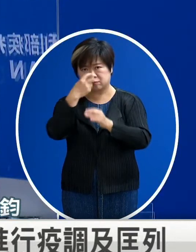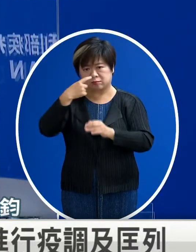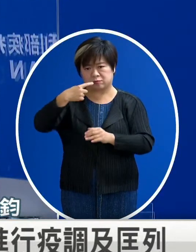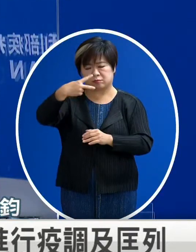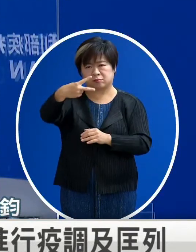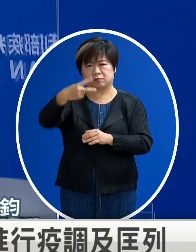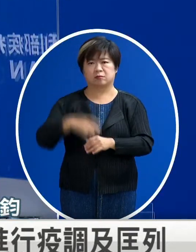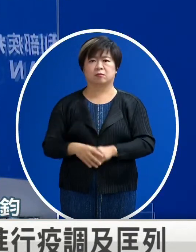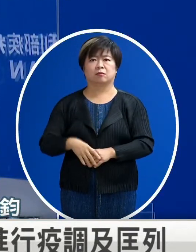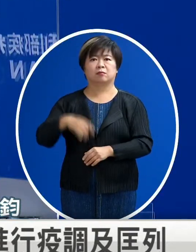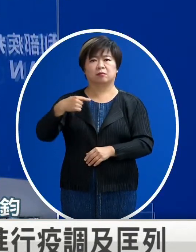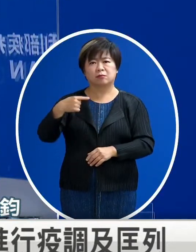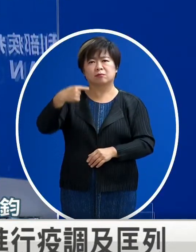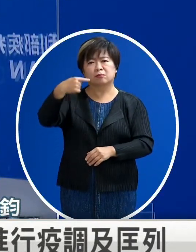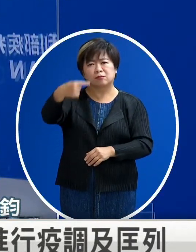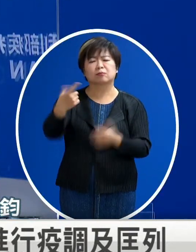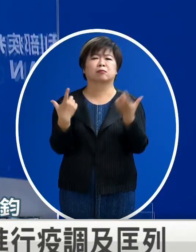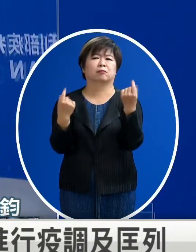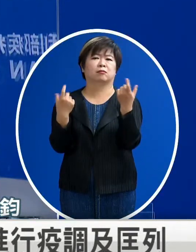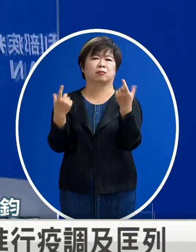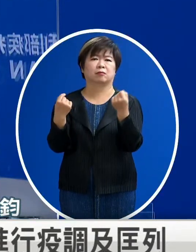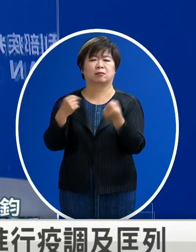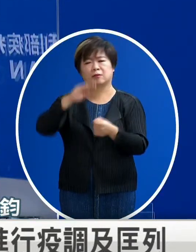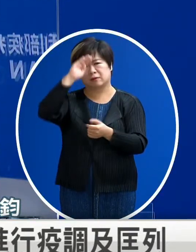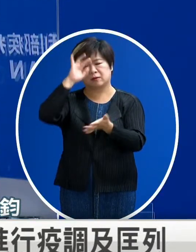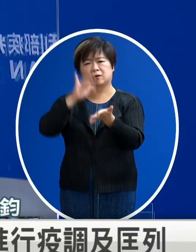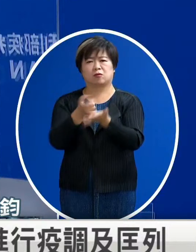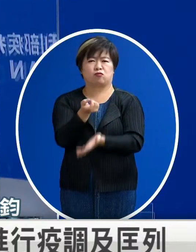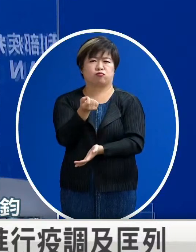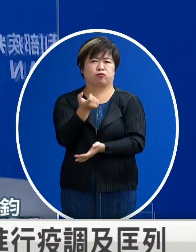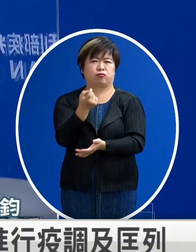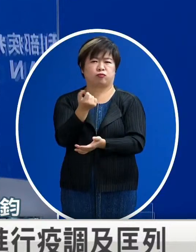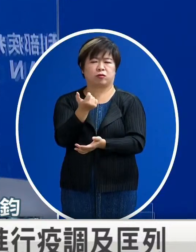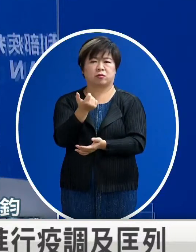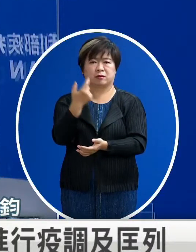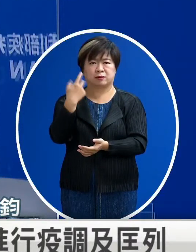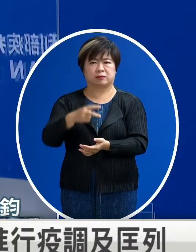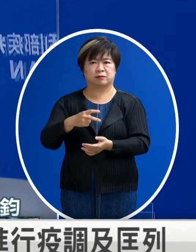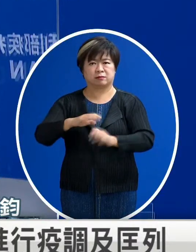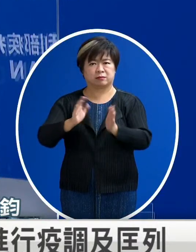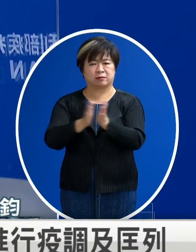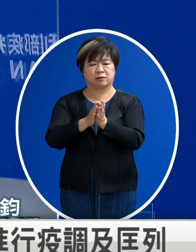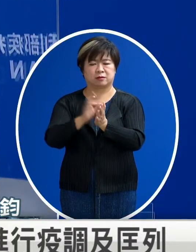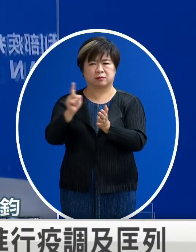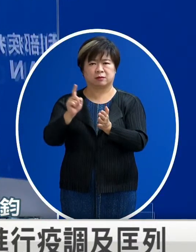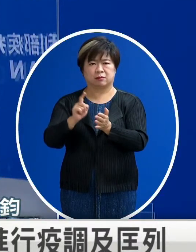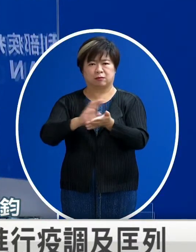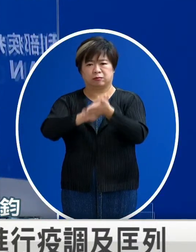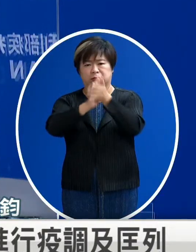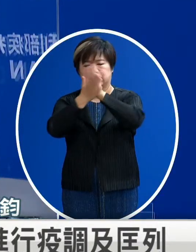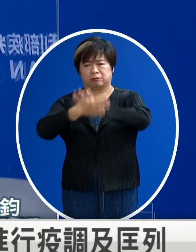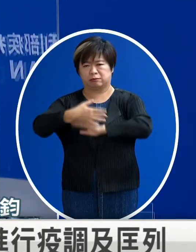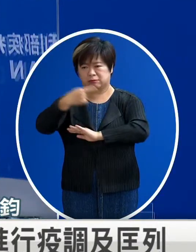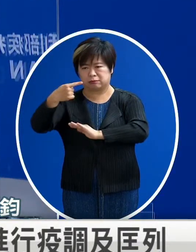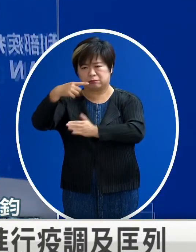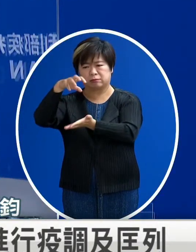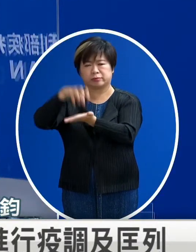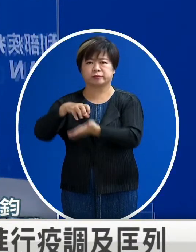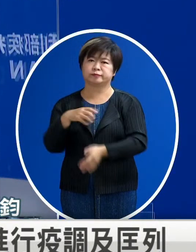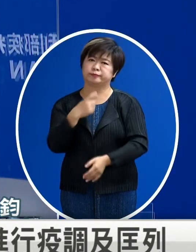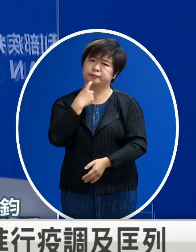这个病毒量很低，然后又迅速转阴，这样情形看起来研判比较可能还是一